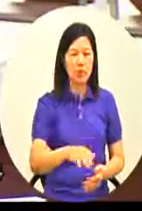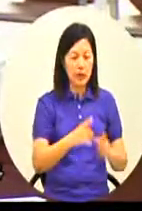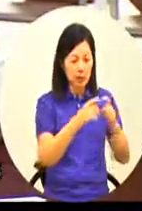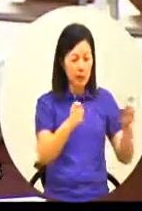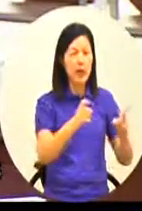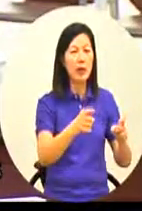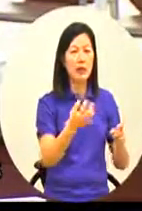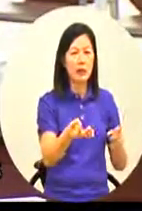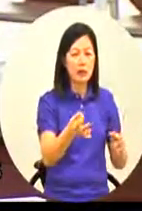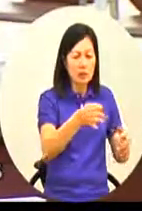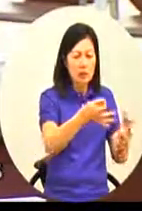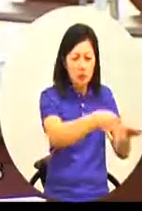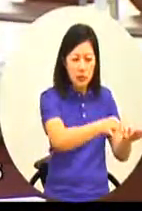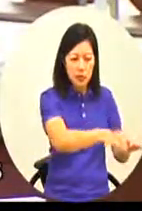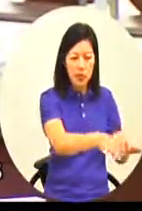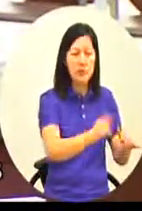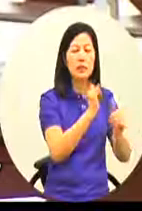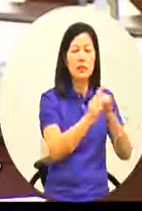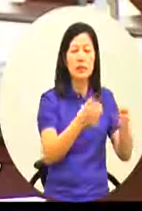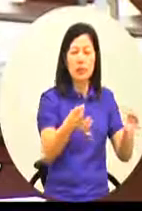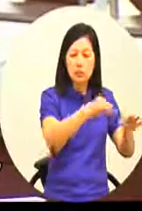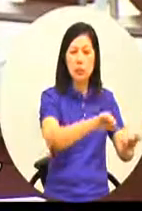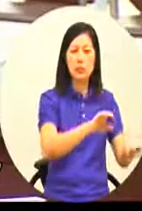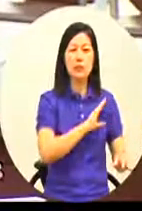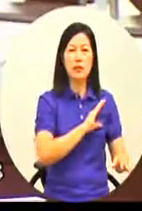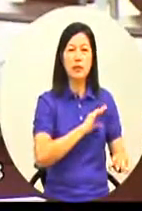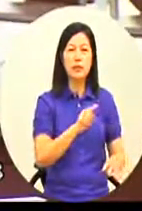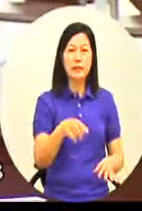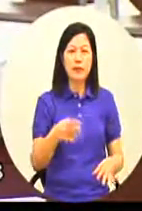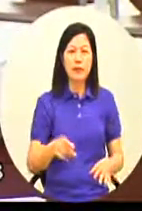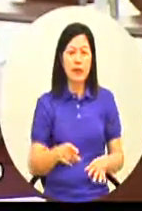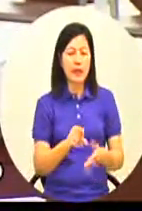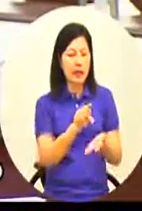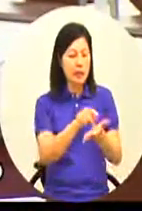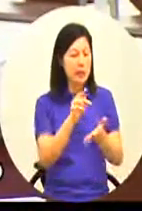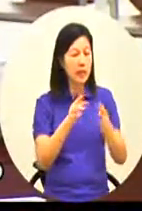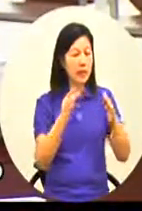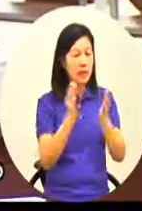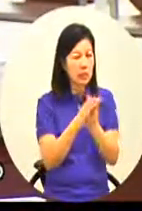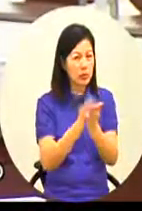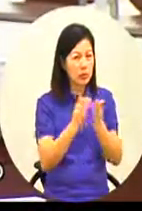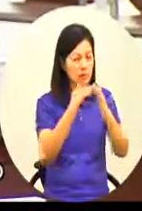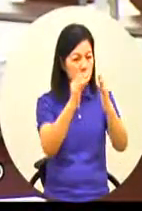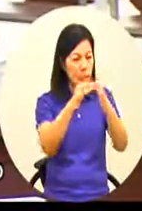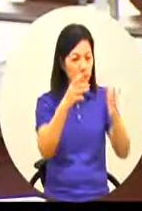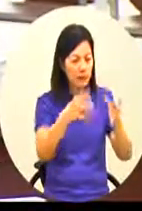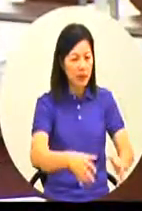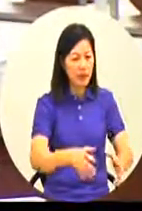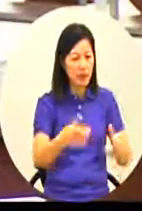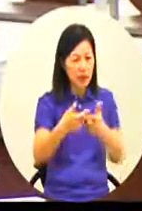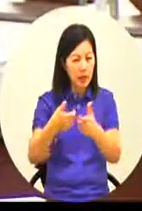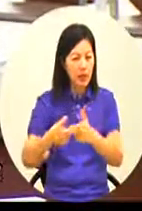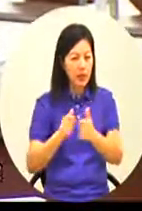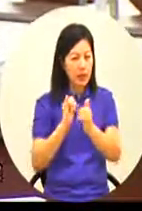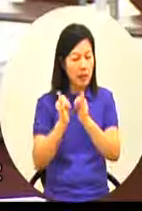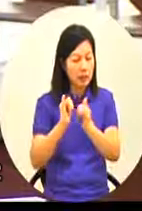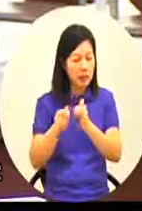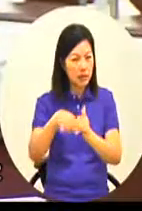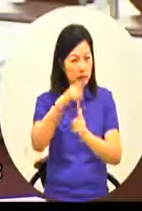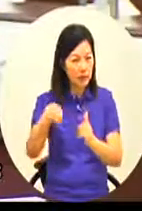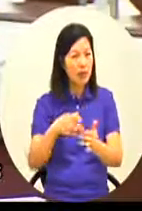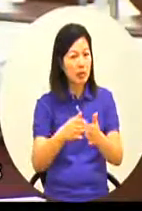钱嘛。啊，咱政府无规条，去起到有主，迄、那个图书馆有够符合着咱的市民，咱的市民的要求的争取啊，